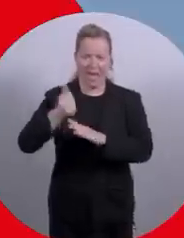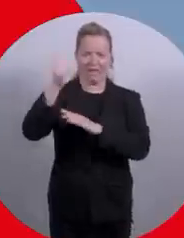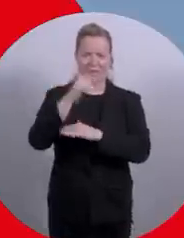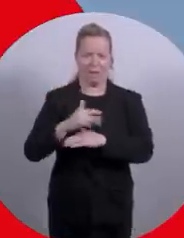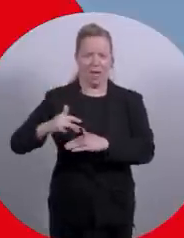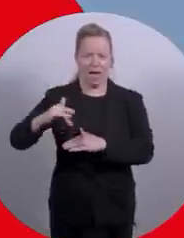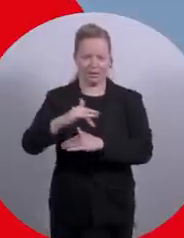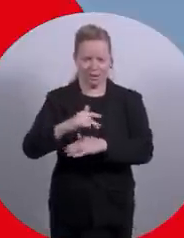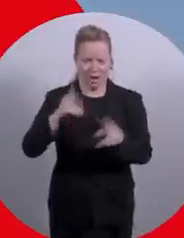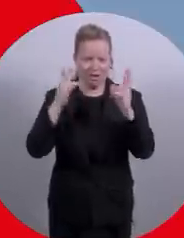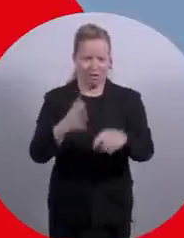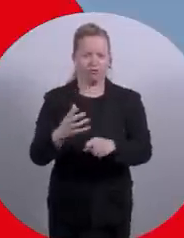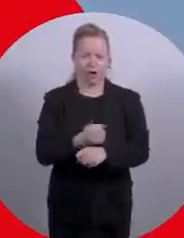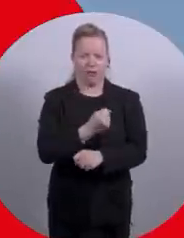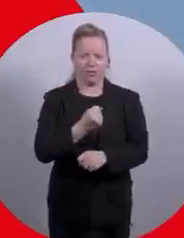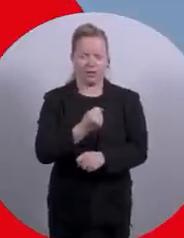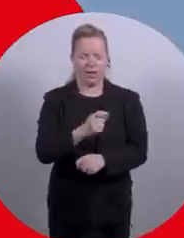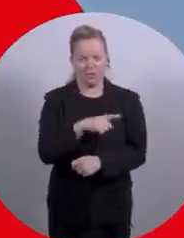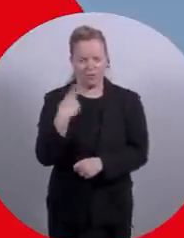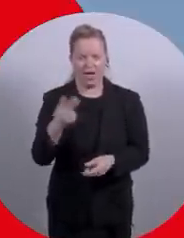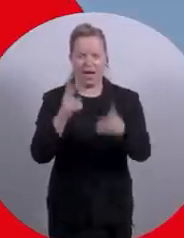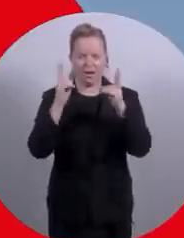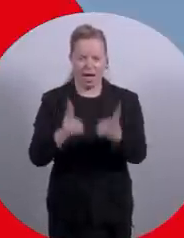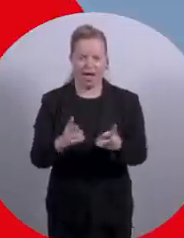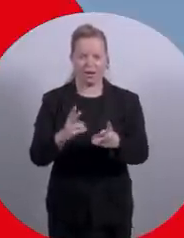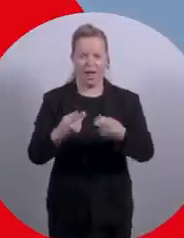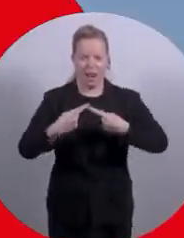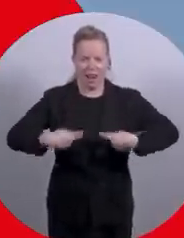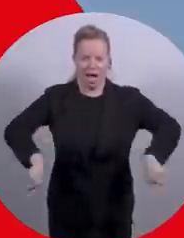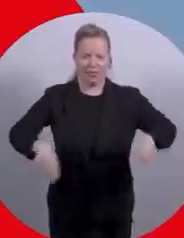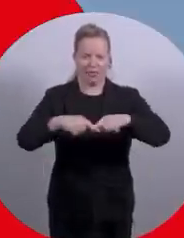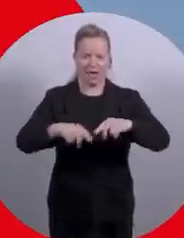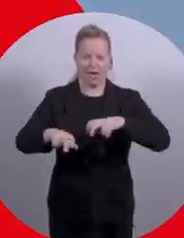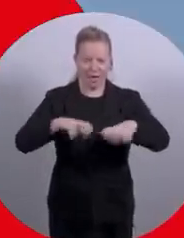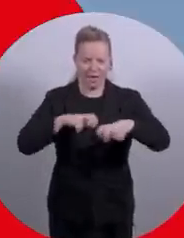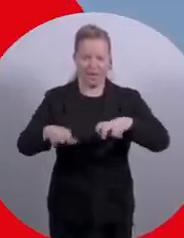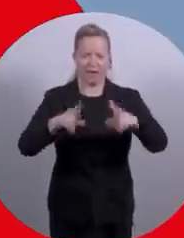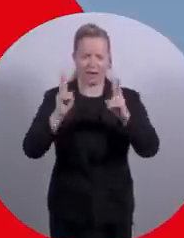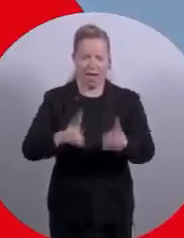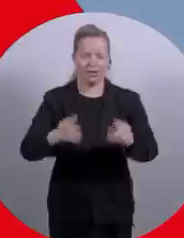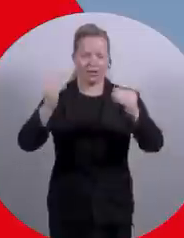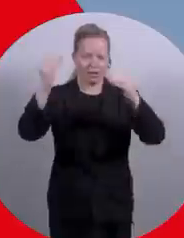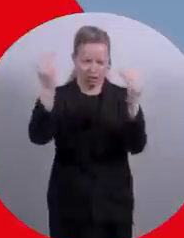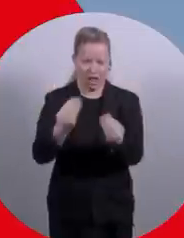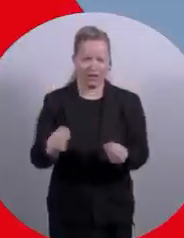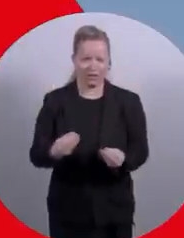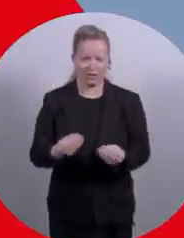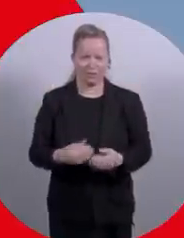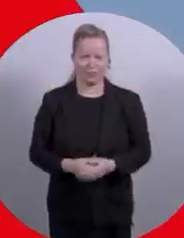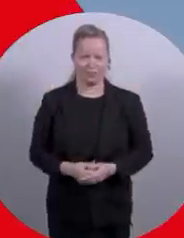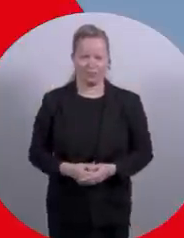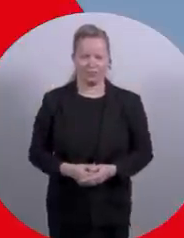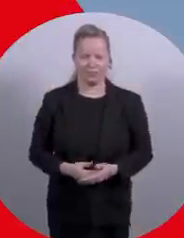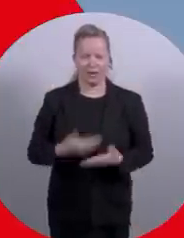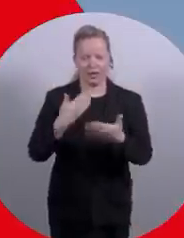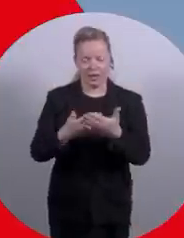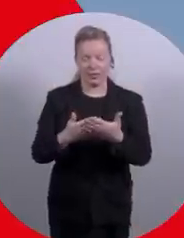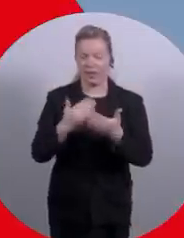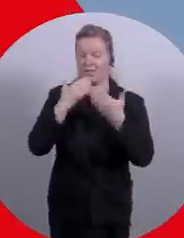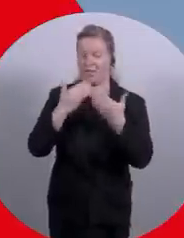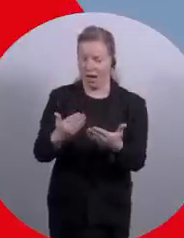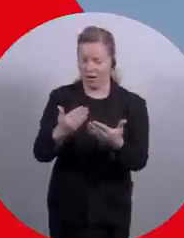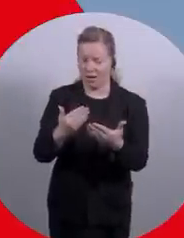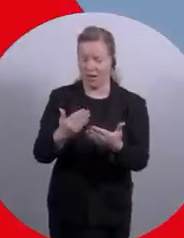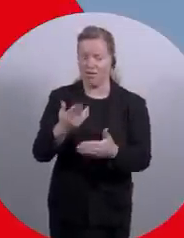diejenigen die dieses Land wieder regieren und gestalten wird und deswegen dankernik die sich bis jetzt